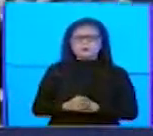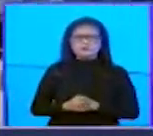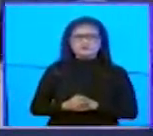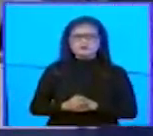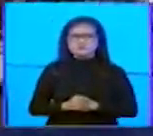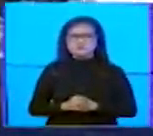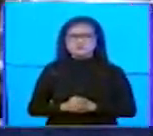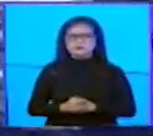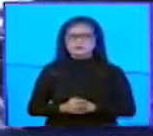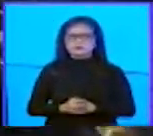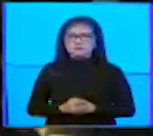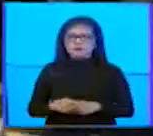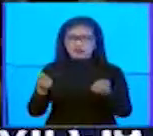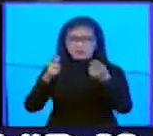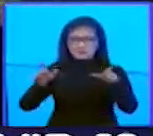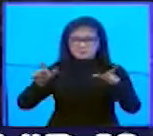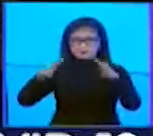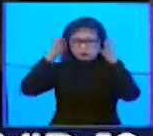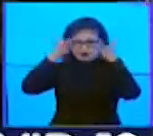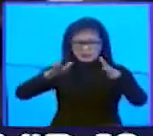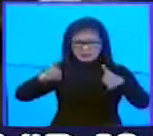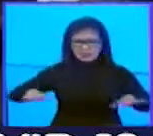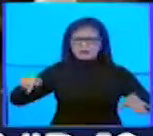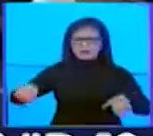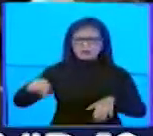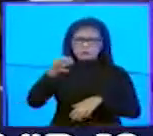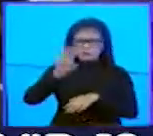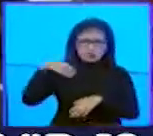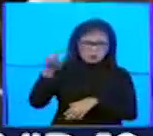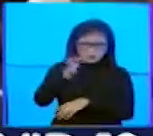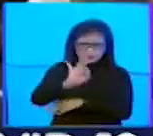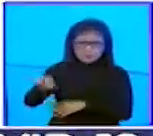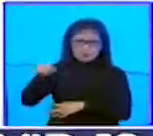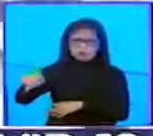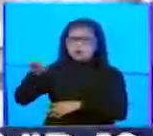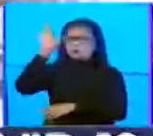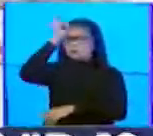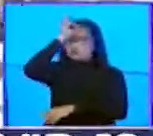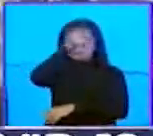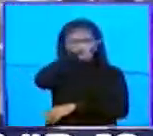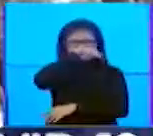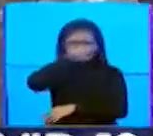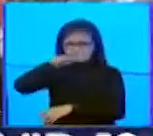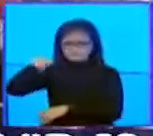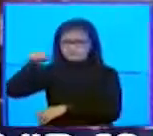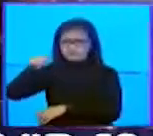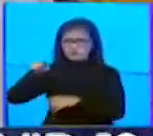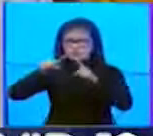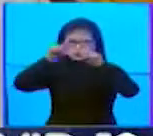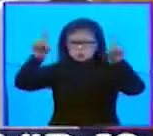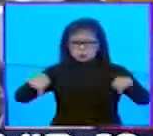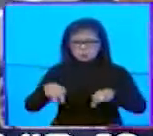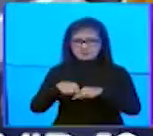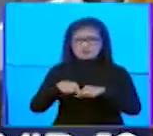Libur panjang Natal dan Tahun Baru, Pemprov Jawa Barat menggelar operasi surat keterangan bebas COVID-19 di beberapa lokasi secara acak. Operasi gabungan